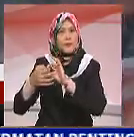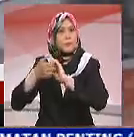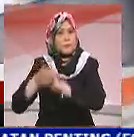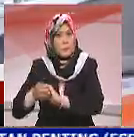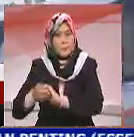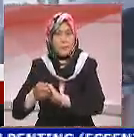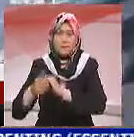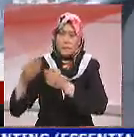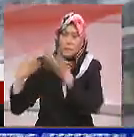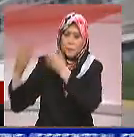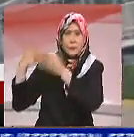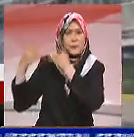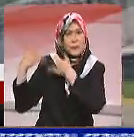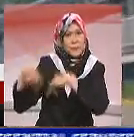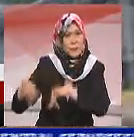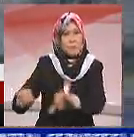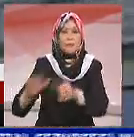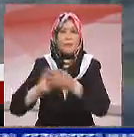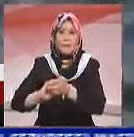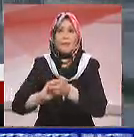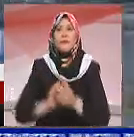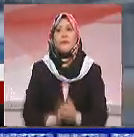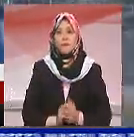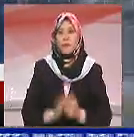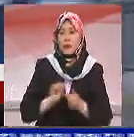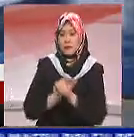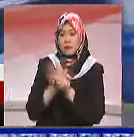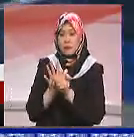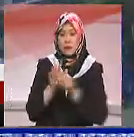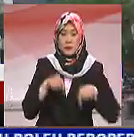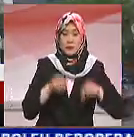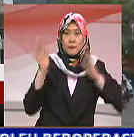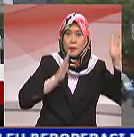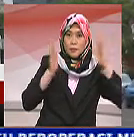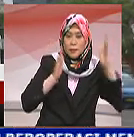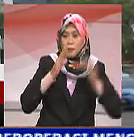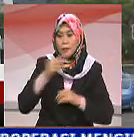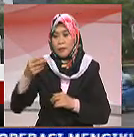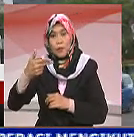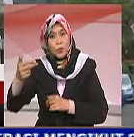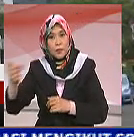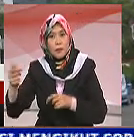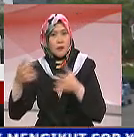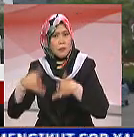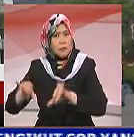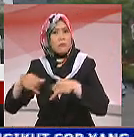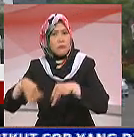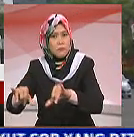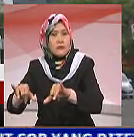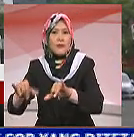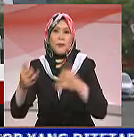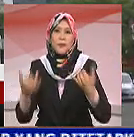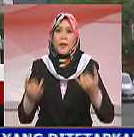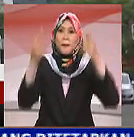selama berpuluh tahun. Memandangkan pandemik COVID-19 khususnya di Malaysia dan Indonesia masih berlarutan, Perdana